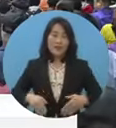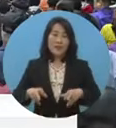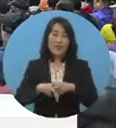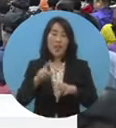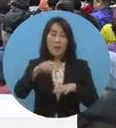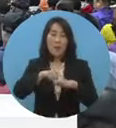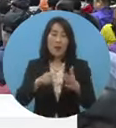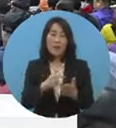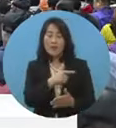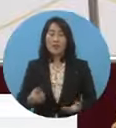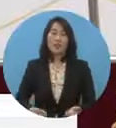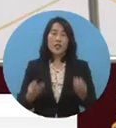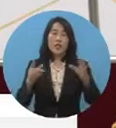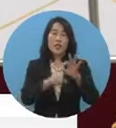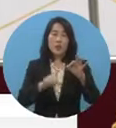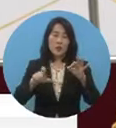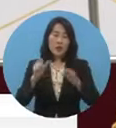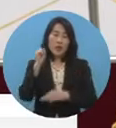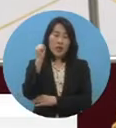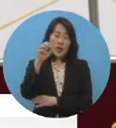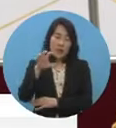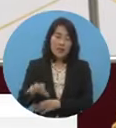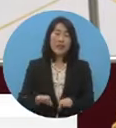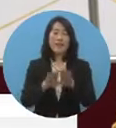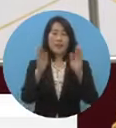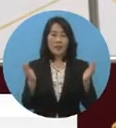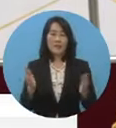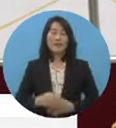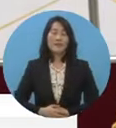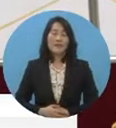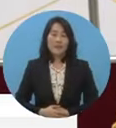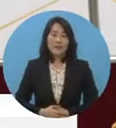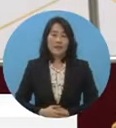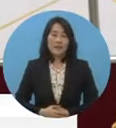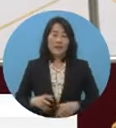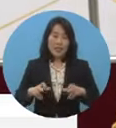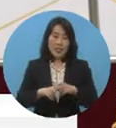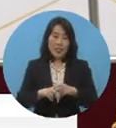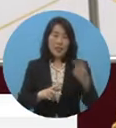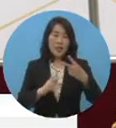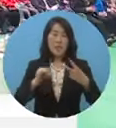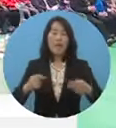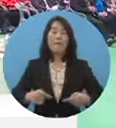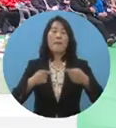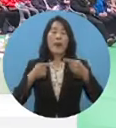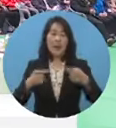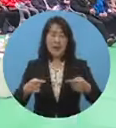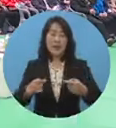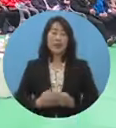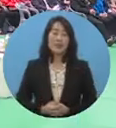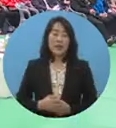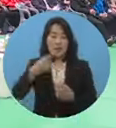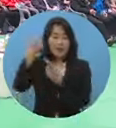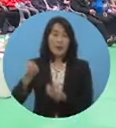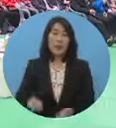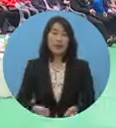전남 장애인 한마음 대축제 가 지난 15일 영암군 실내 체육관에서 열렸습니다 장애인 등 2000여명이 참석한 가운데